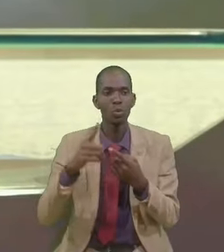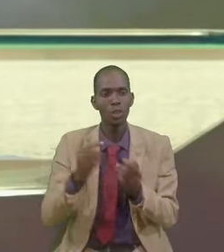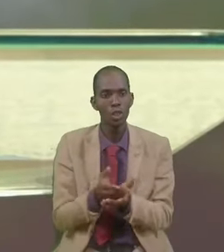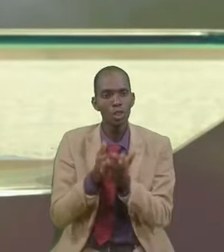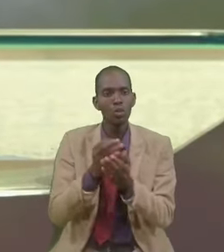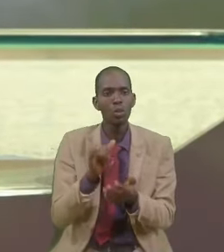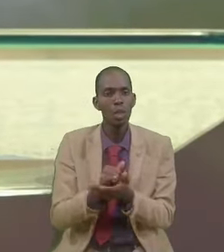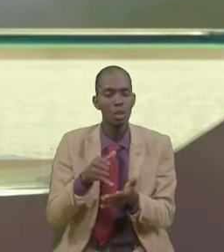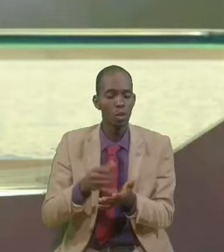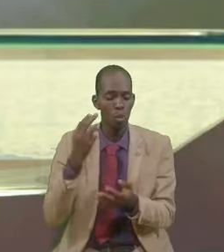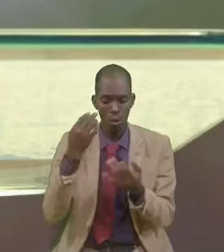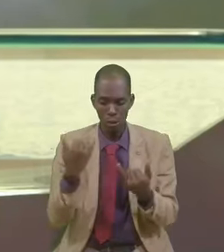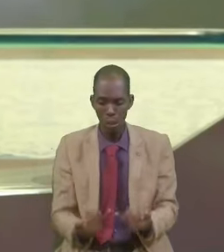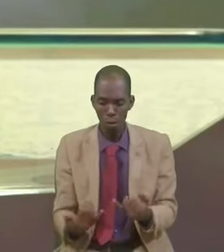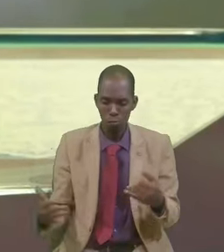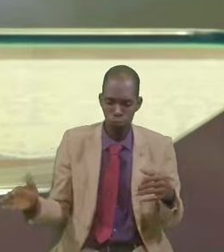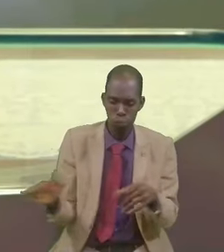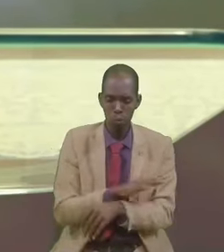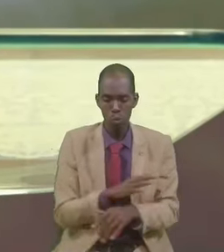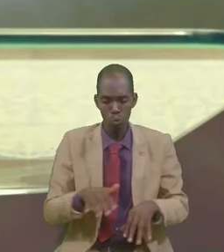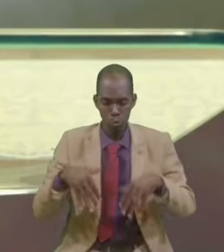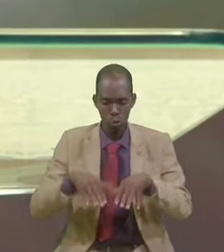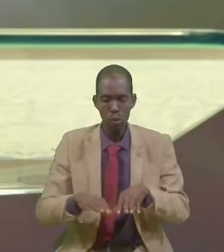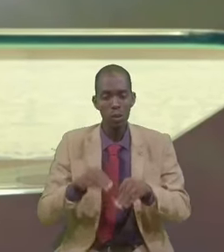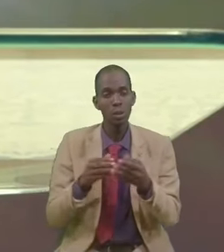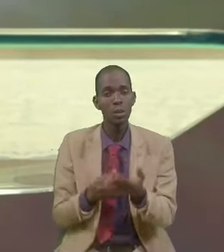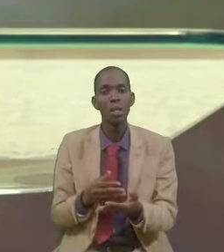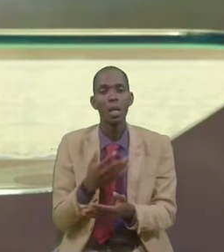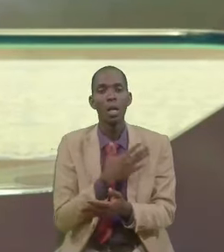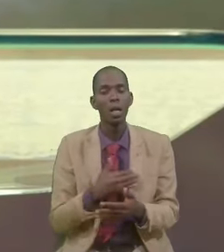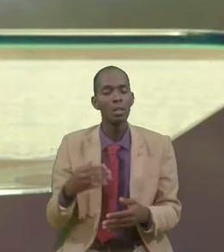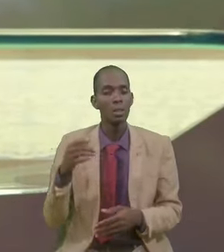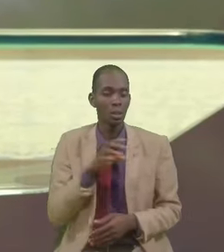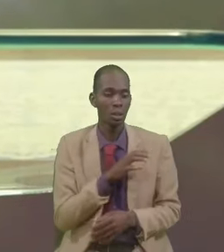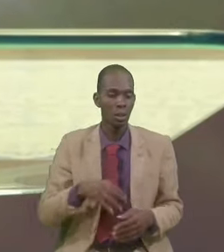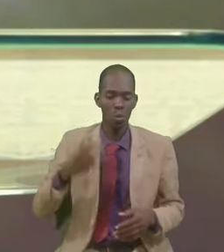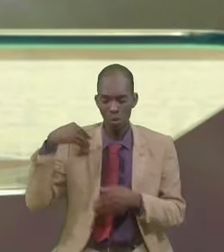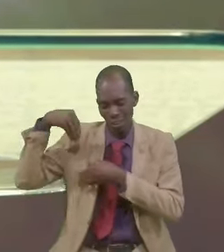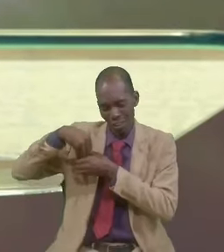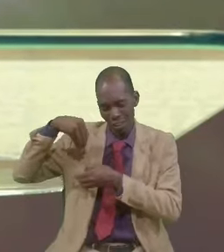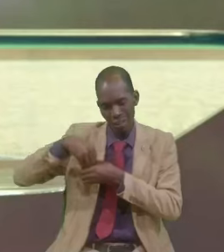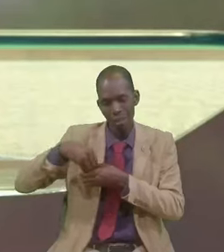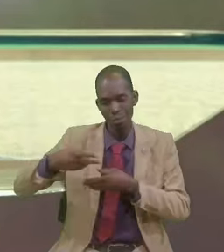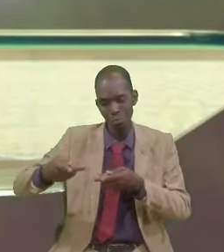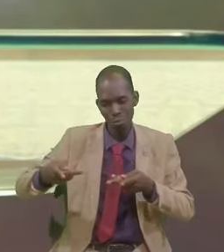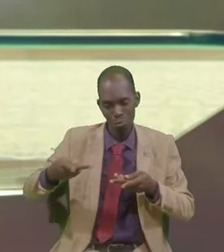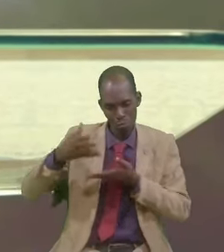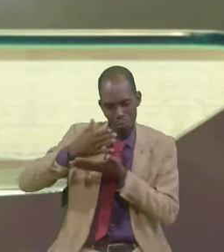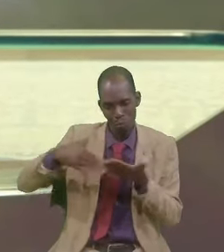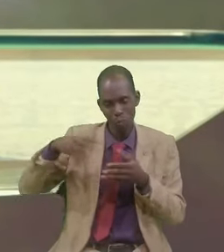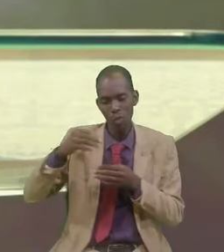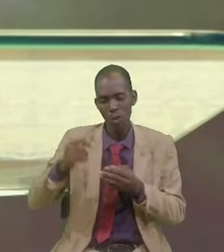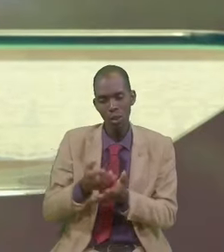point qu'elle se remplissait déjà. Et lui dormait à la poupe sur le coussin.